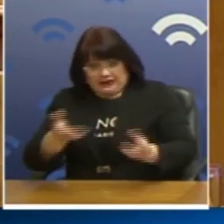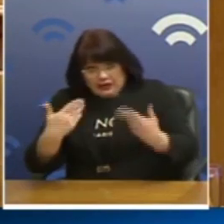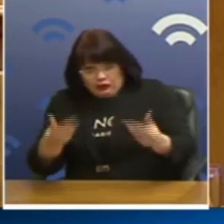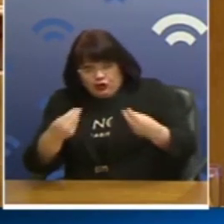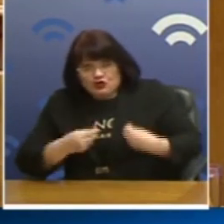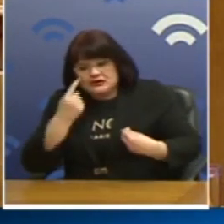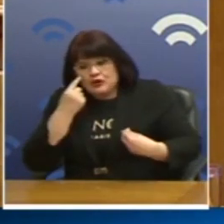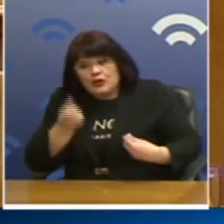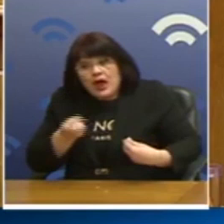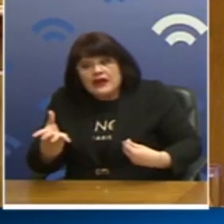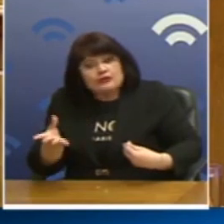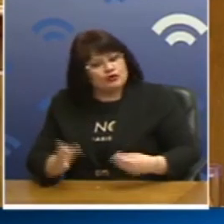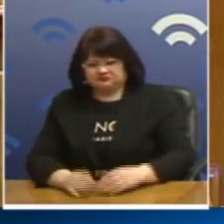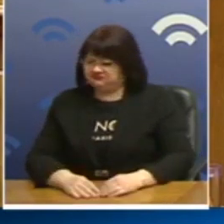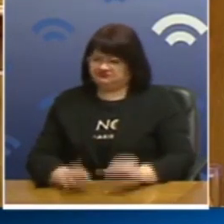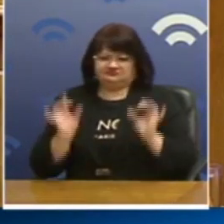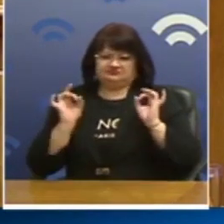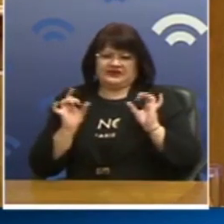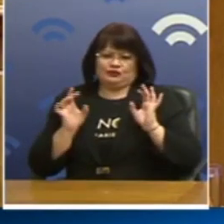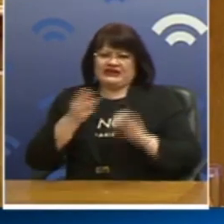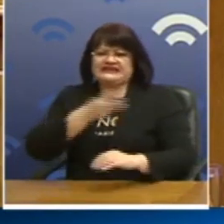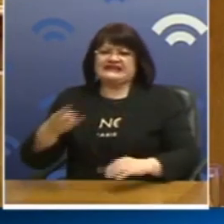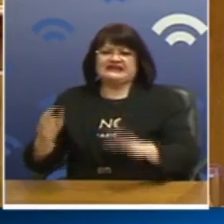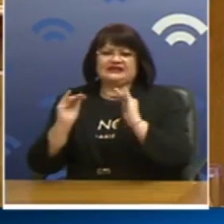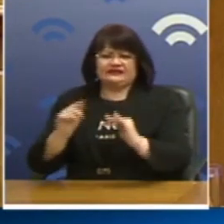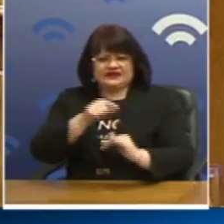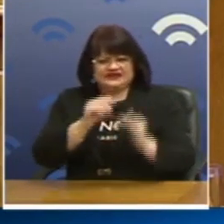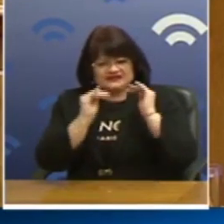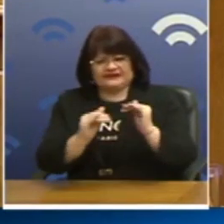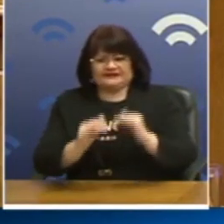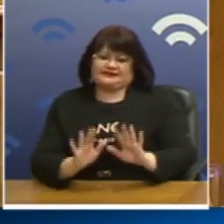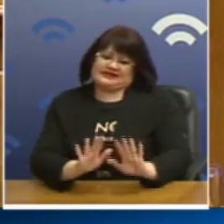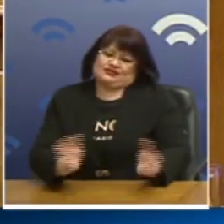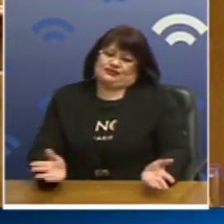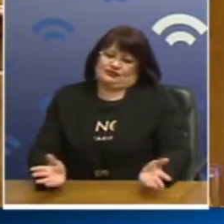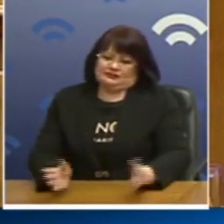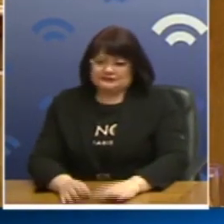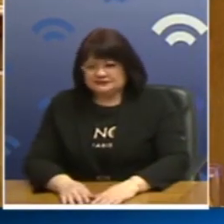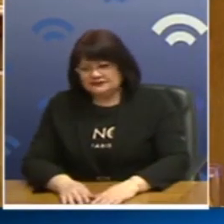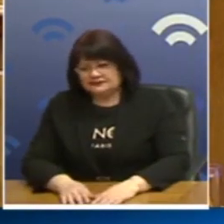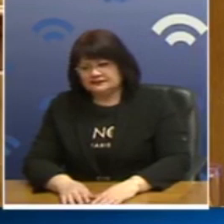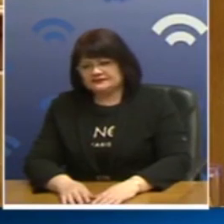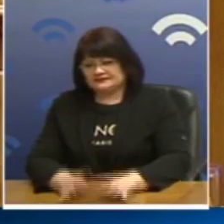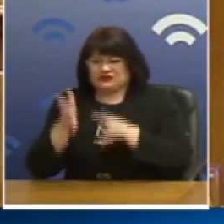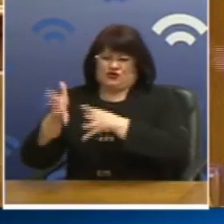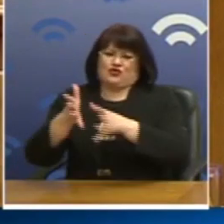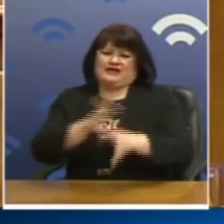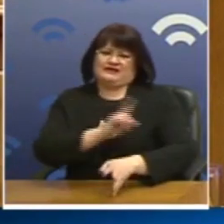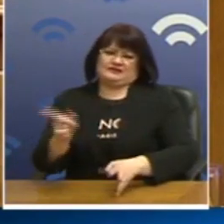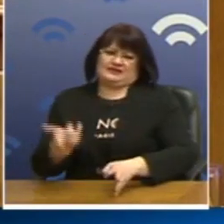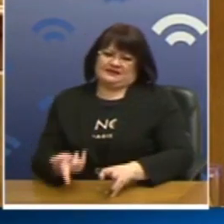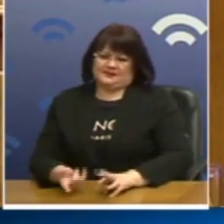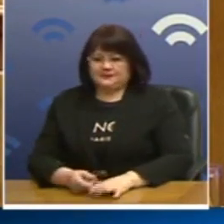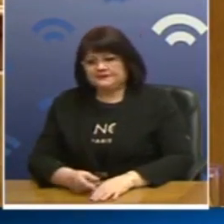το πείραξε αυτό ούτε ο ΣΥΡΙΖΑ. Αφήστε αυτόν τον εμπεγμό. Ο ένας, η Νέα